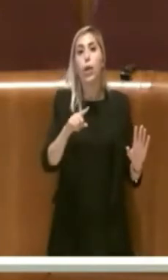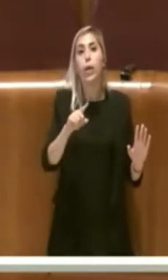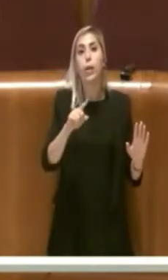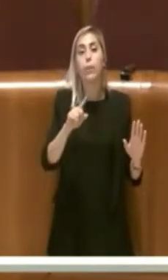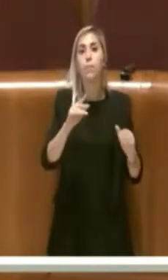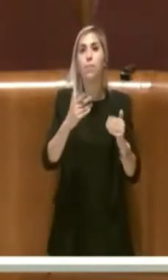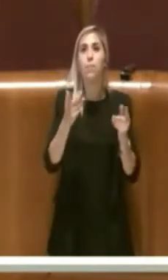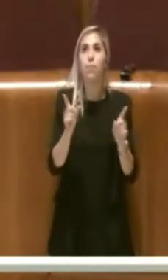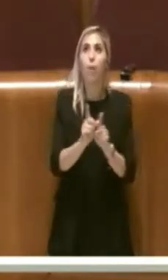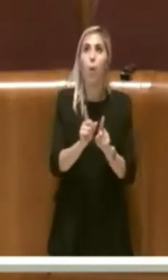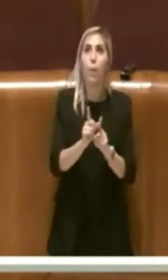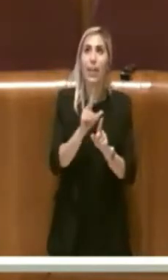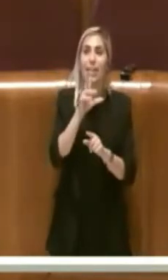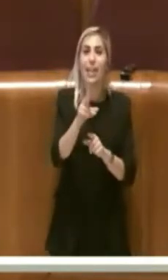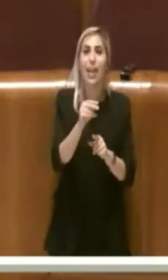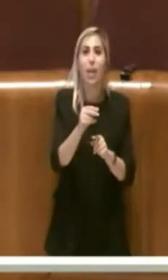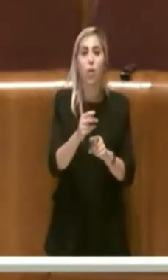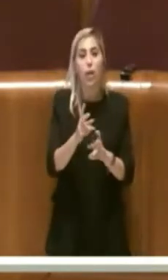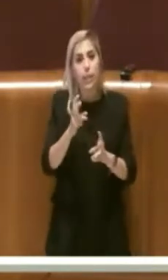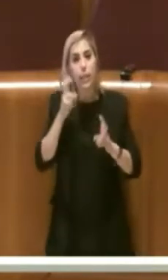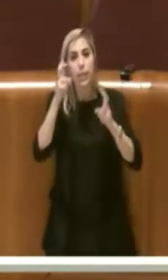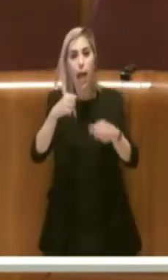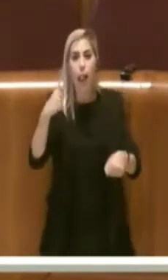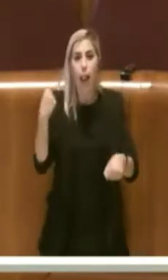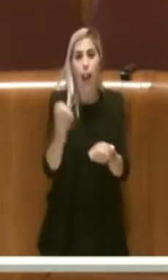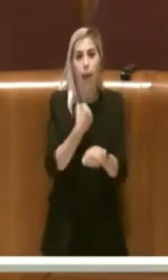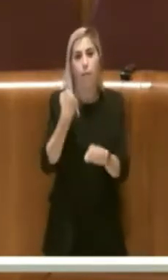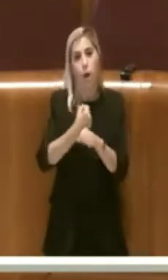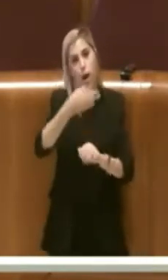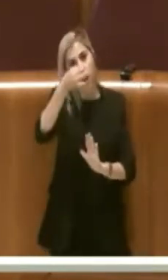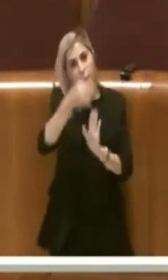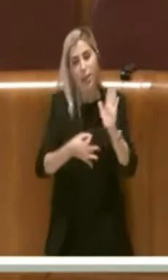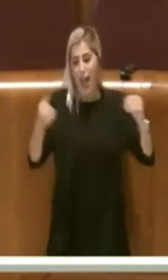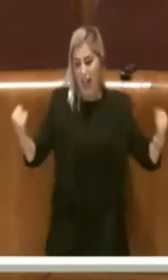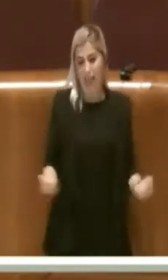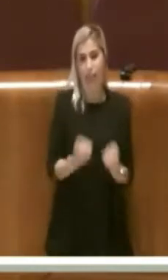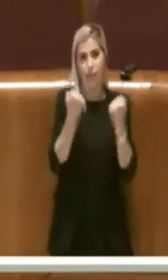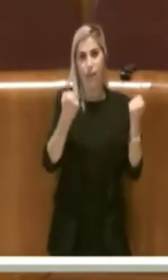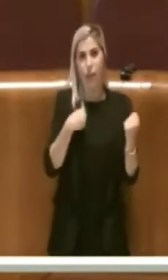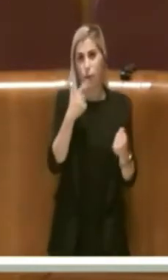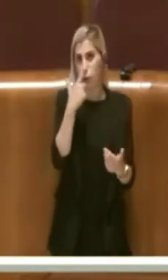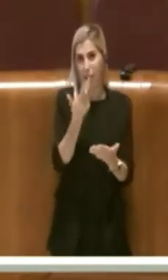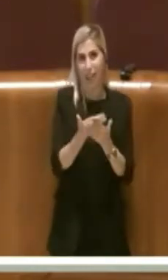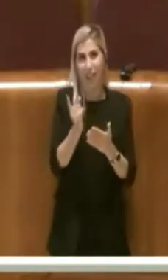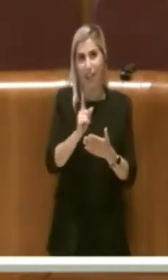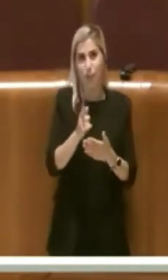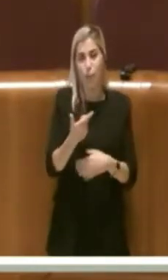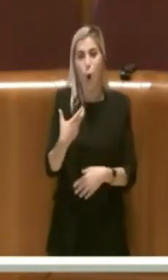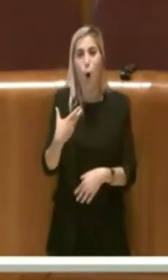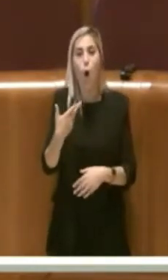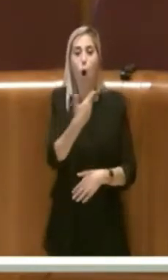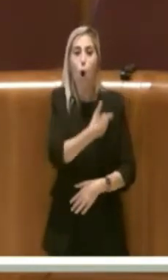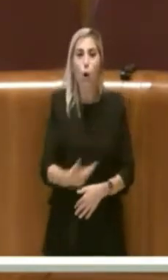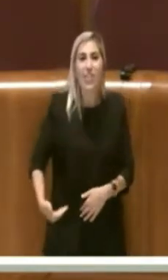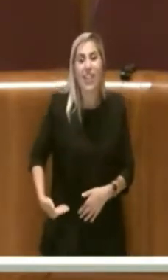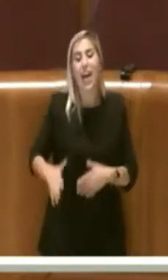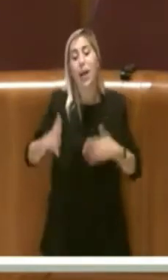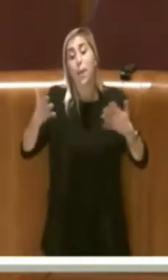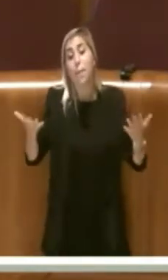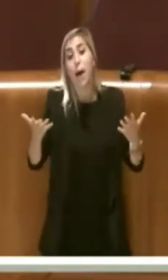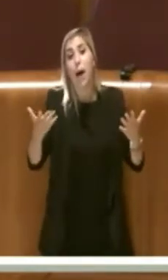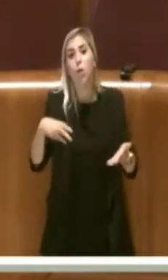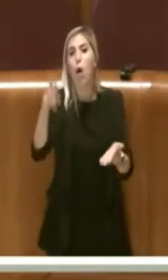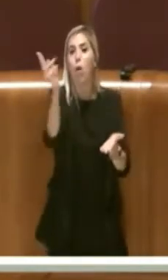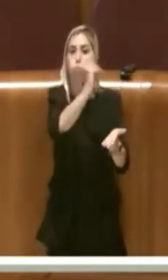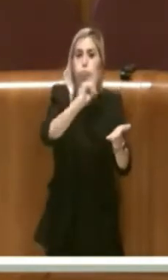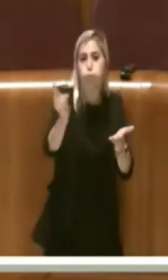oltre ad esserci spesi su regolamenti, con insomma attività un po' anomala per quanto riguarda i consiglieri, ma ne abbiamo